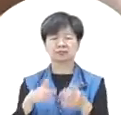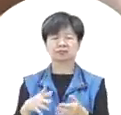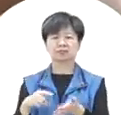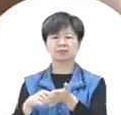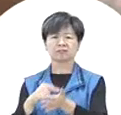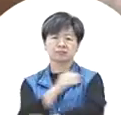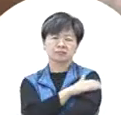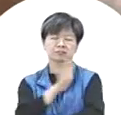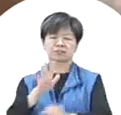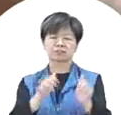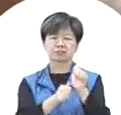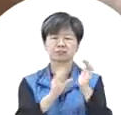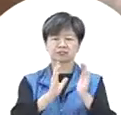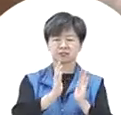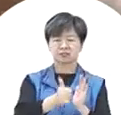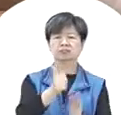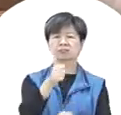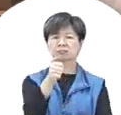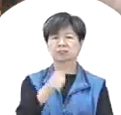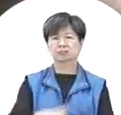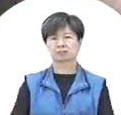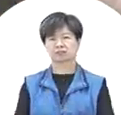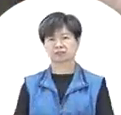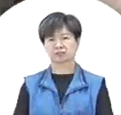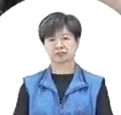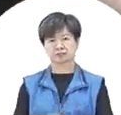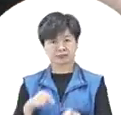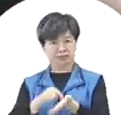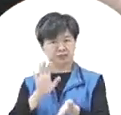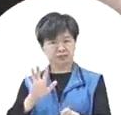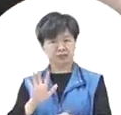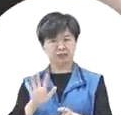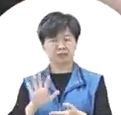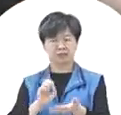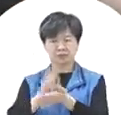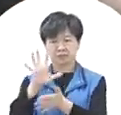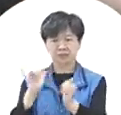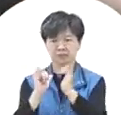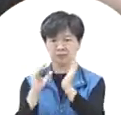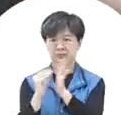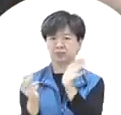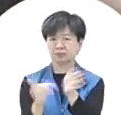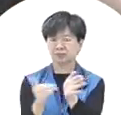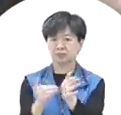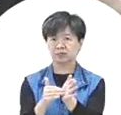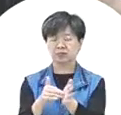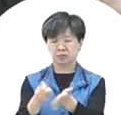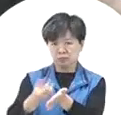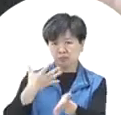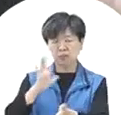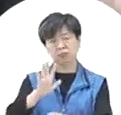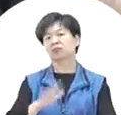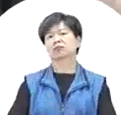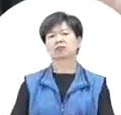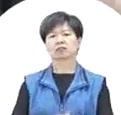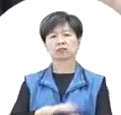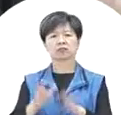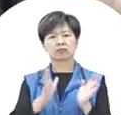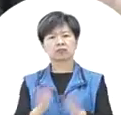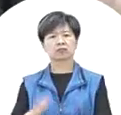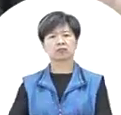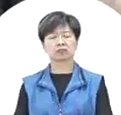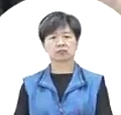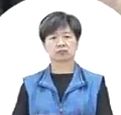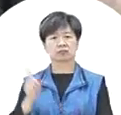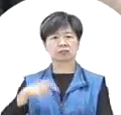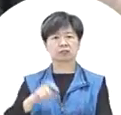副局长谢谢，我们已经收到澄清了，我们也有通报社会局。 如果有通报，我们一定 会。我有通报，社会局还来我们办公室